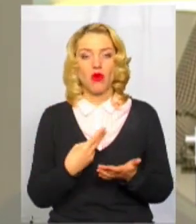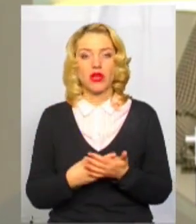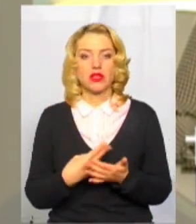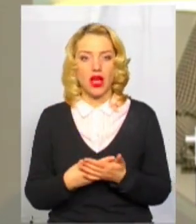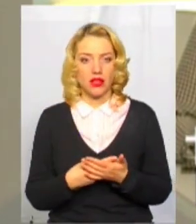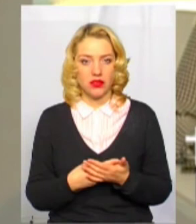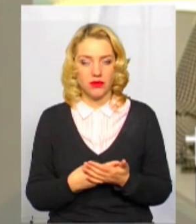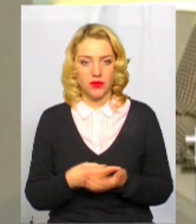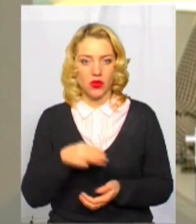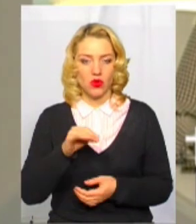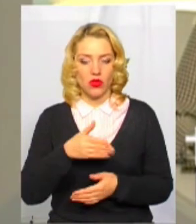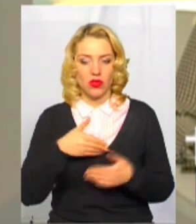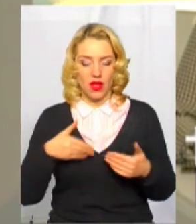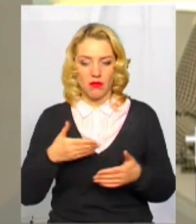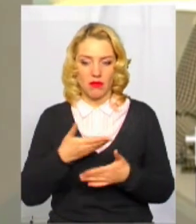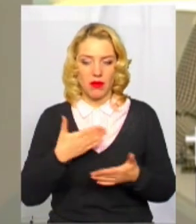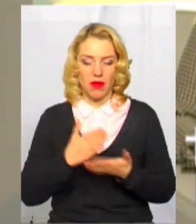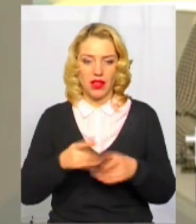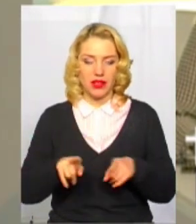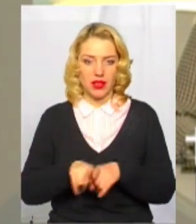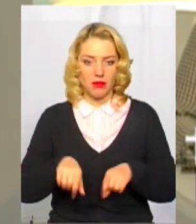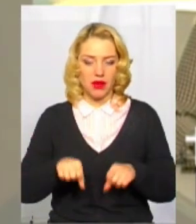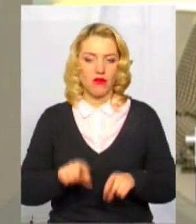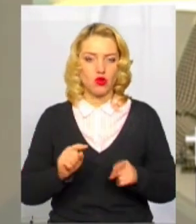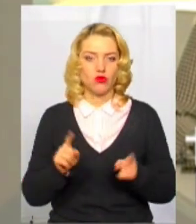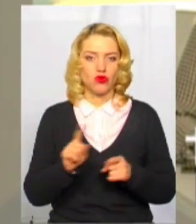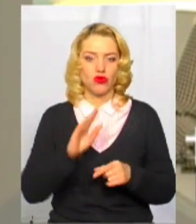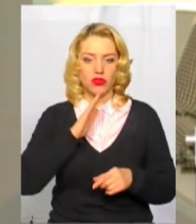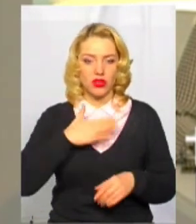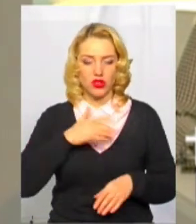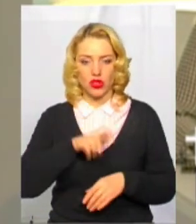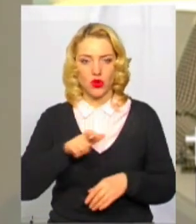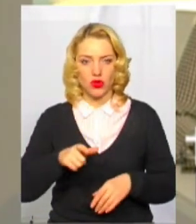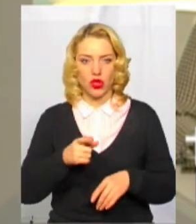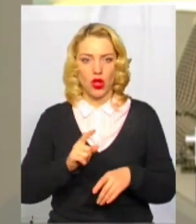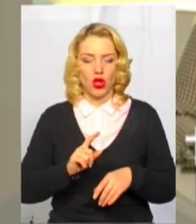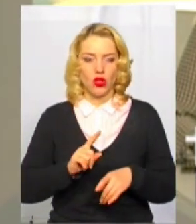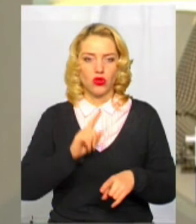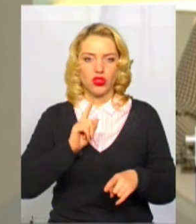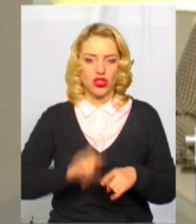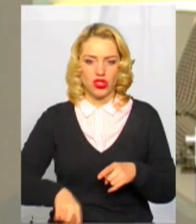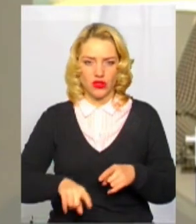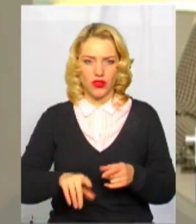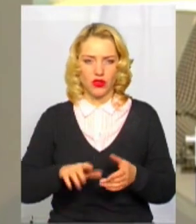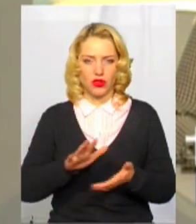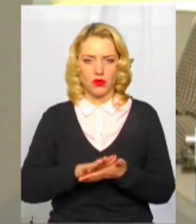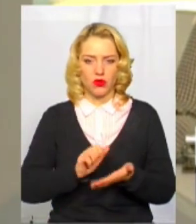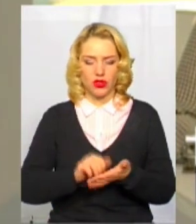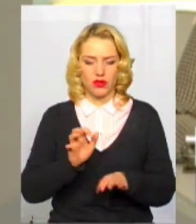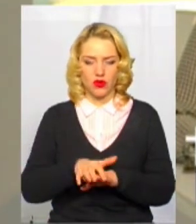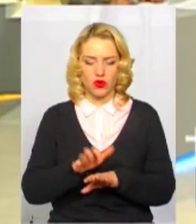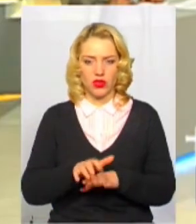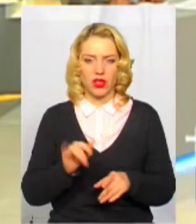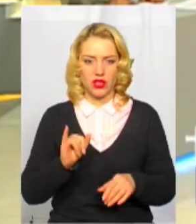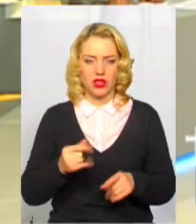то нам вимали це право, тому що наші люди дуже швидко зносять взуття. Будь ласка, закінчуйте.